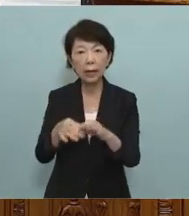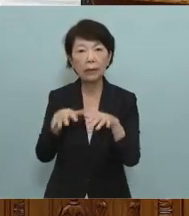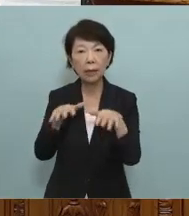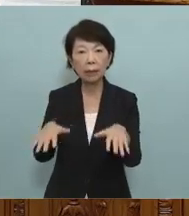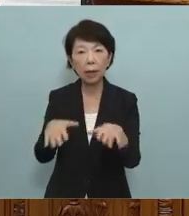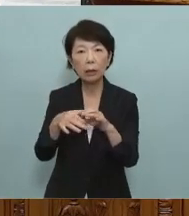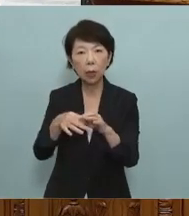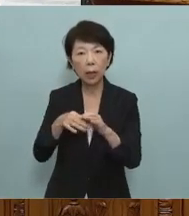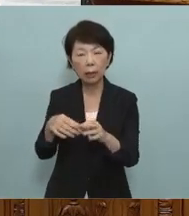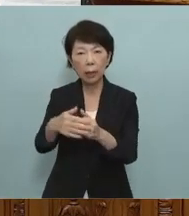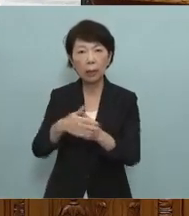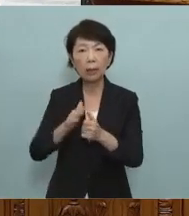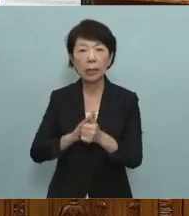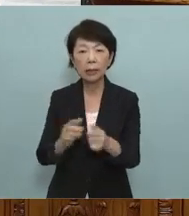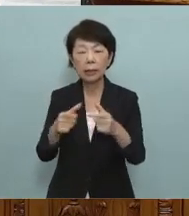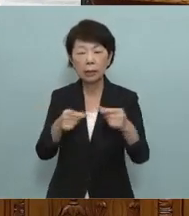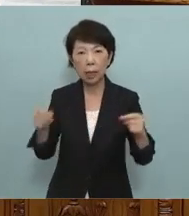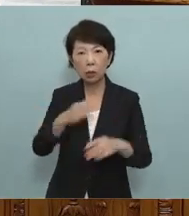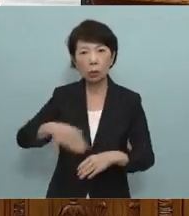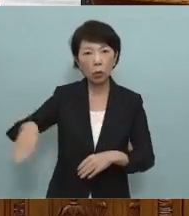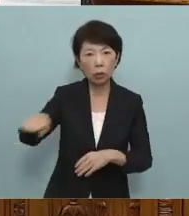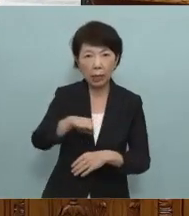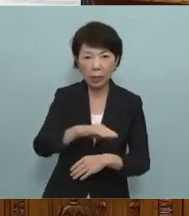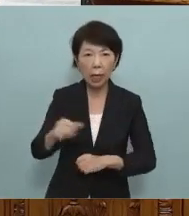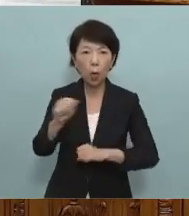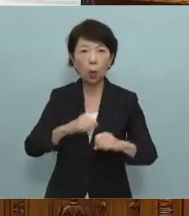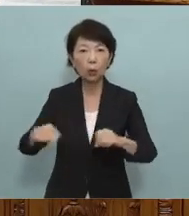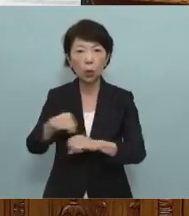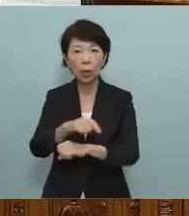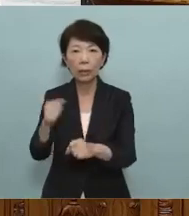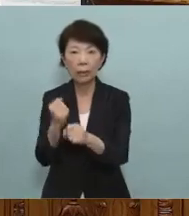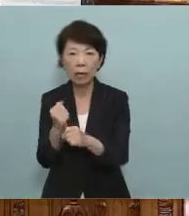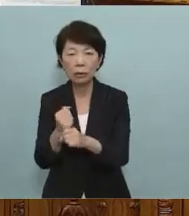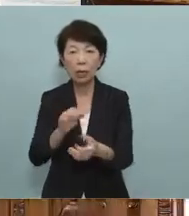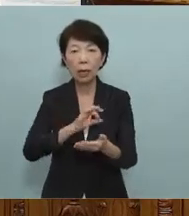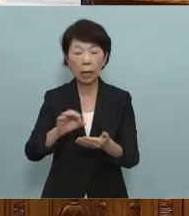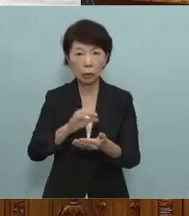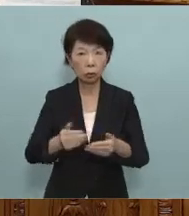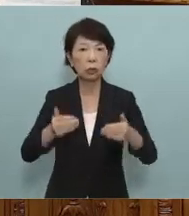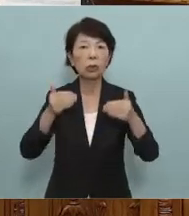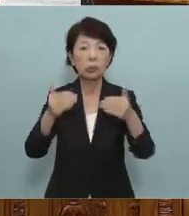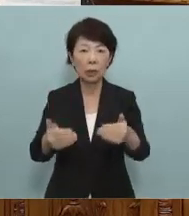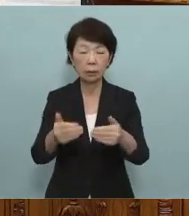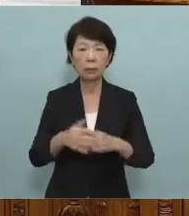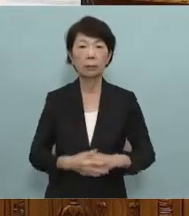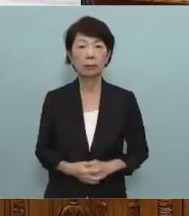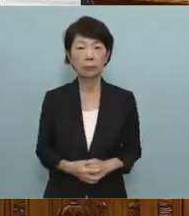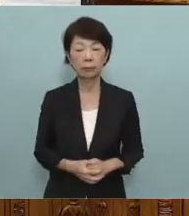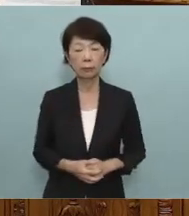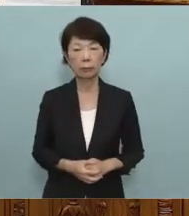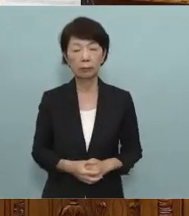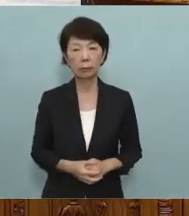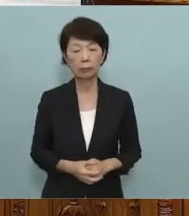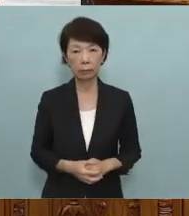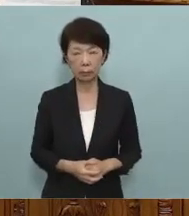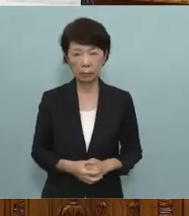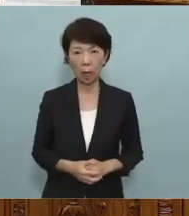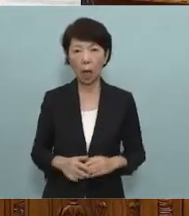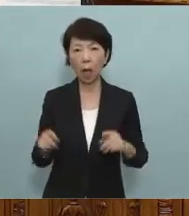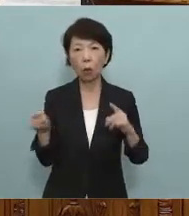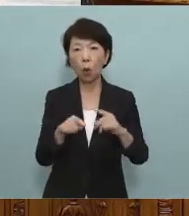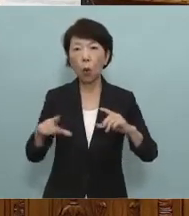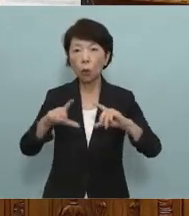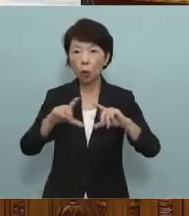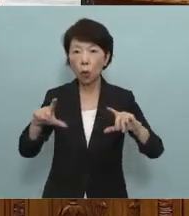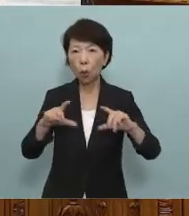携し、全国的なタイムラインの作成や活用を推進してまいります。公共交通